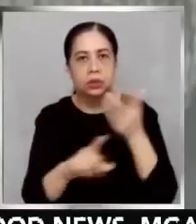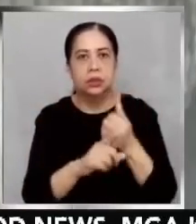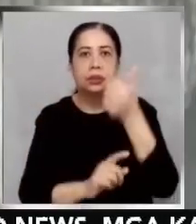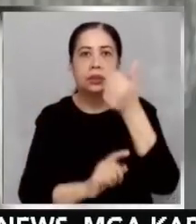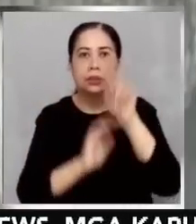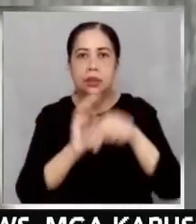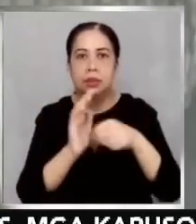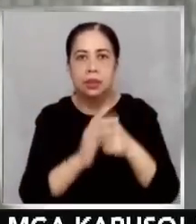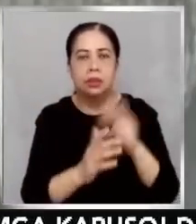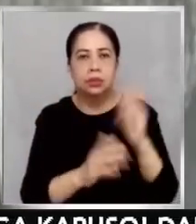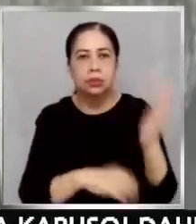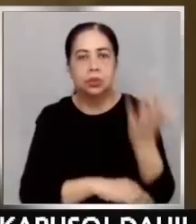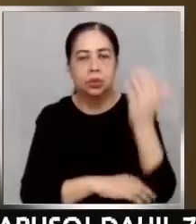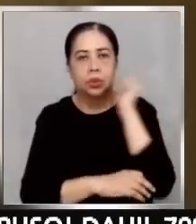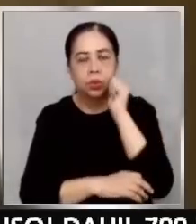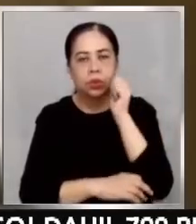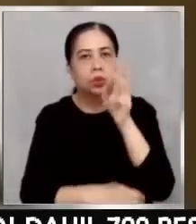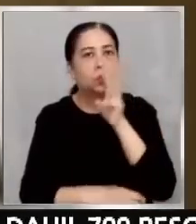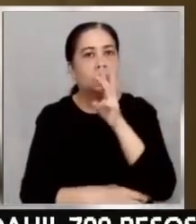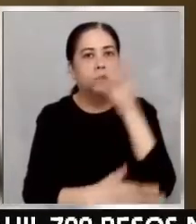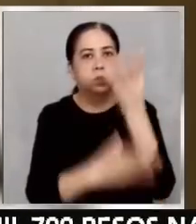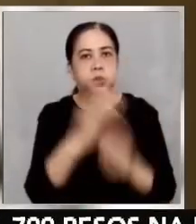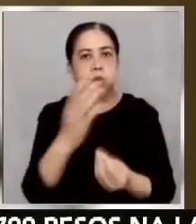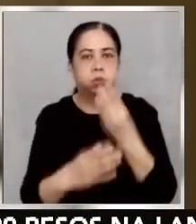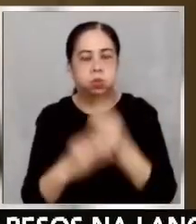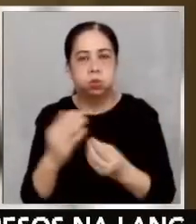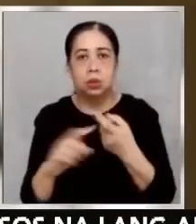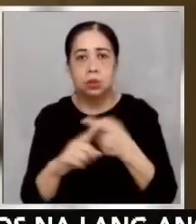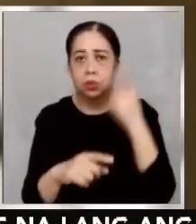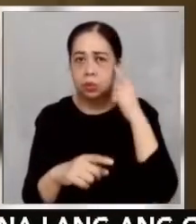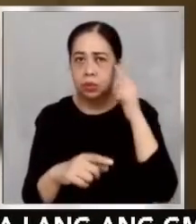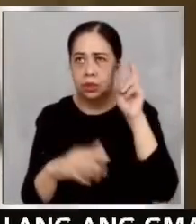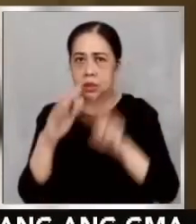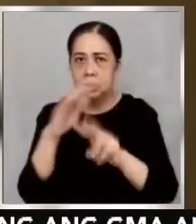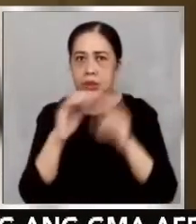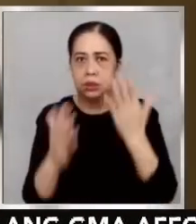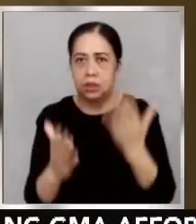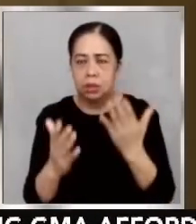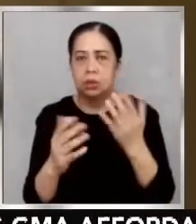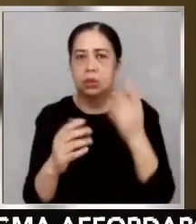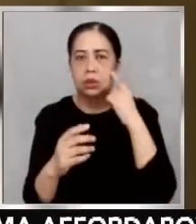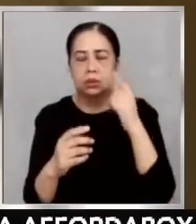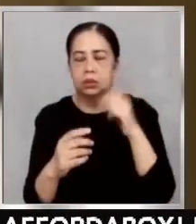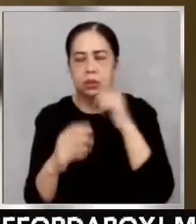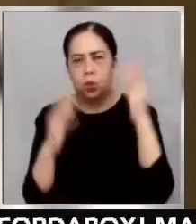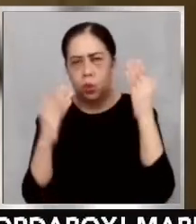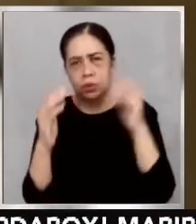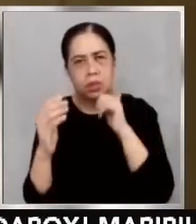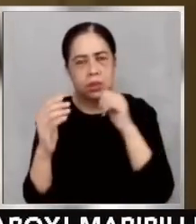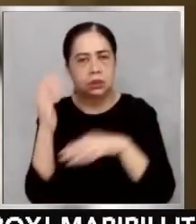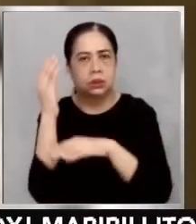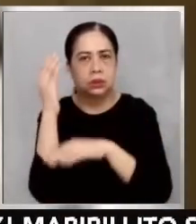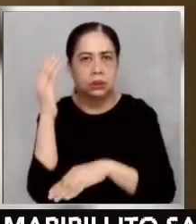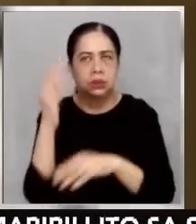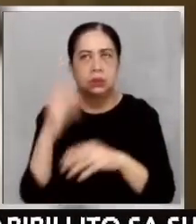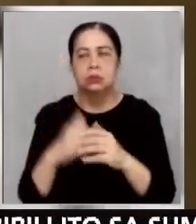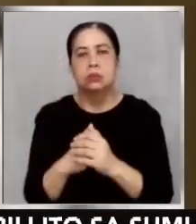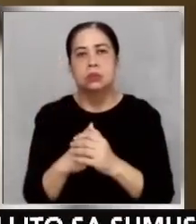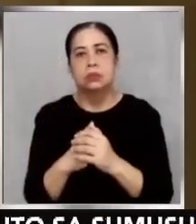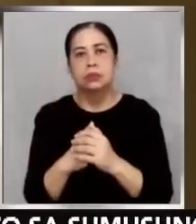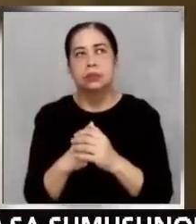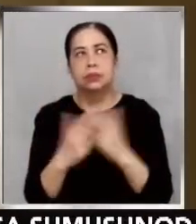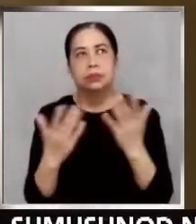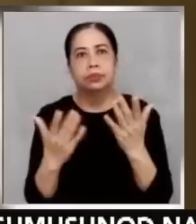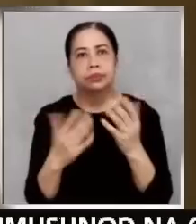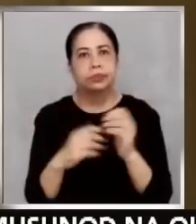daytime water interruption. Based from our projection right now, hindi naman po siya aabot ng ganun. So as the